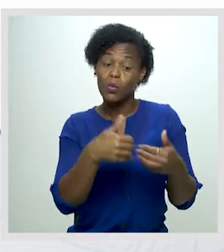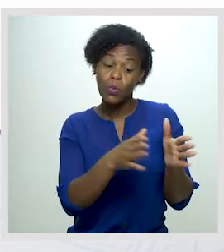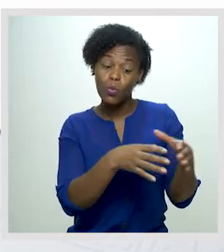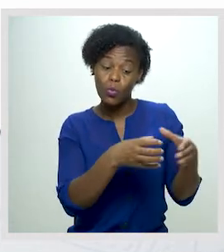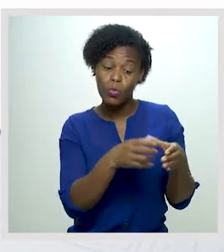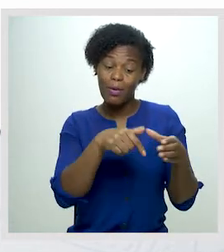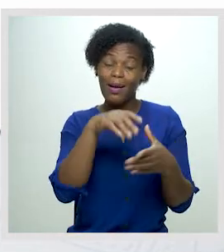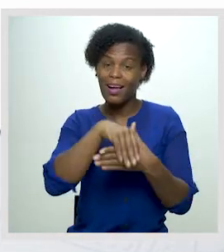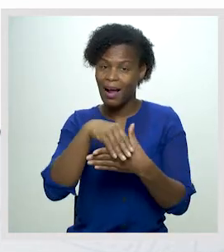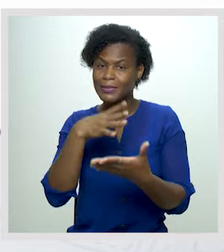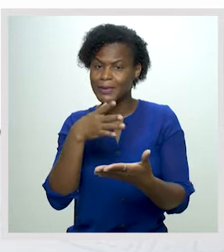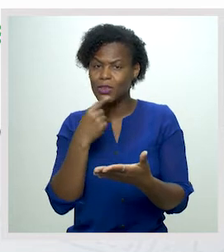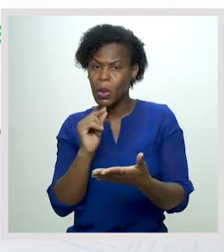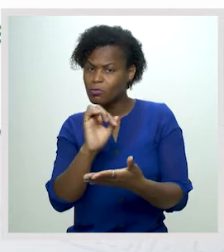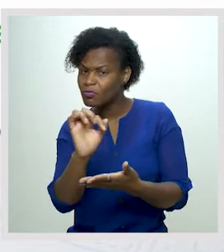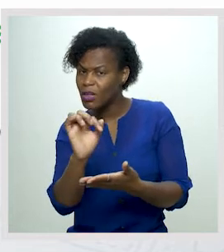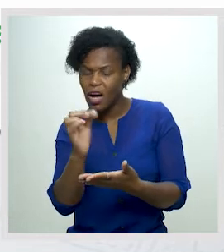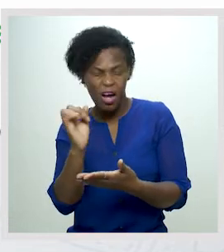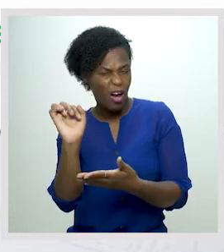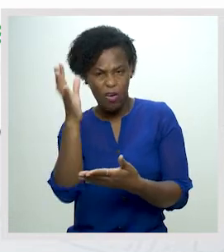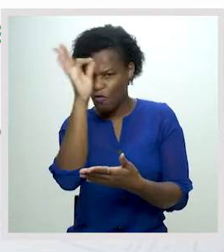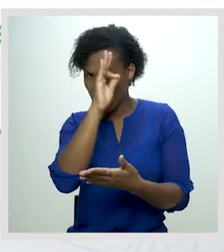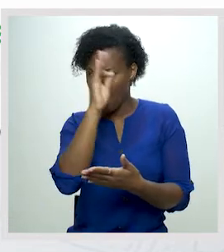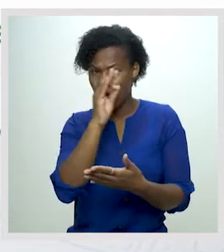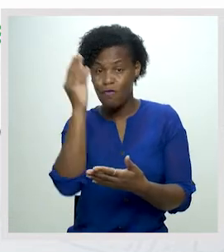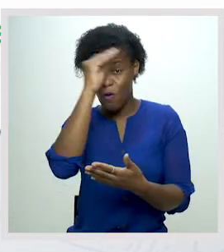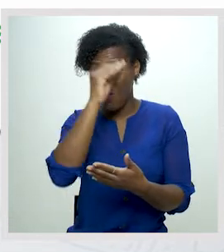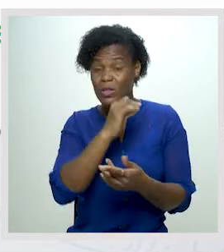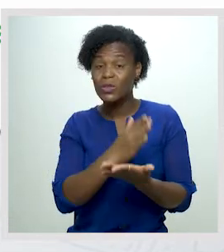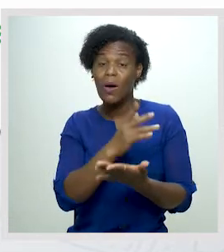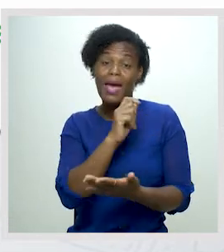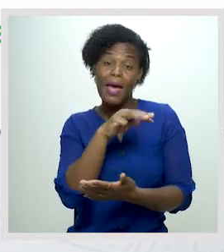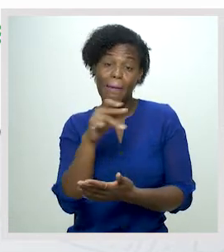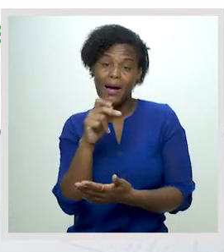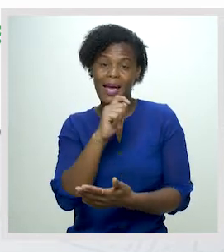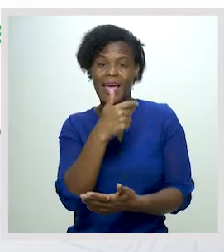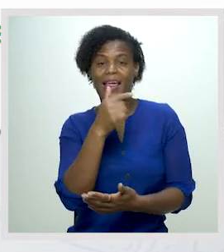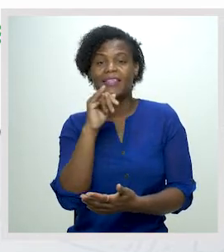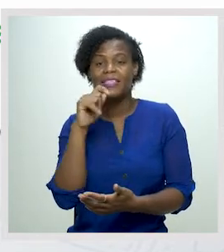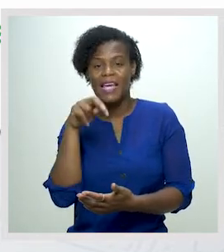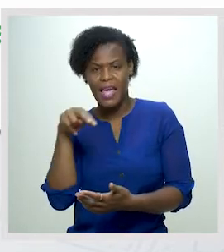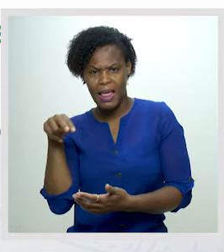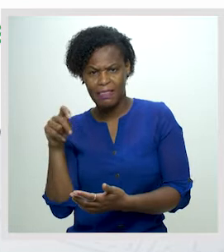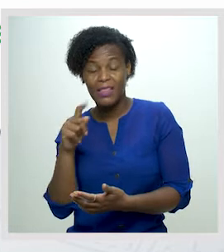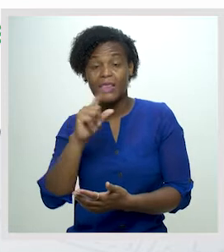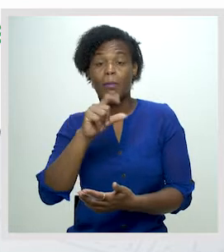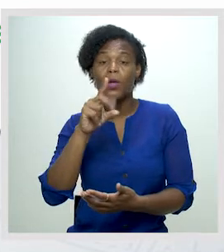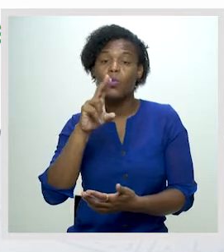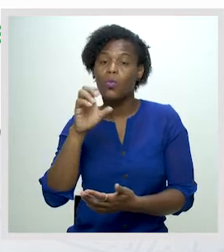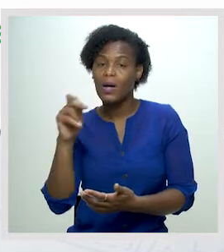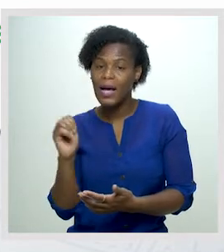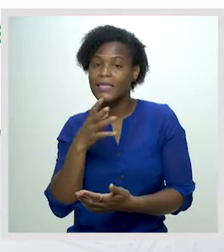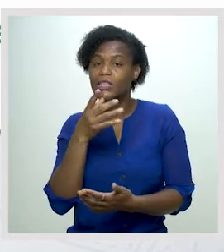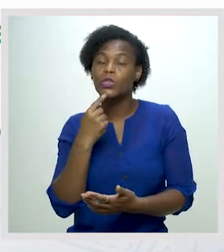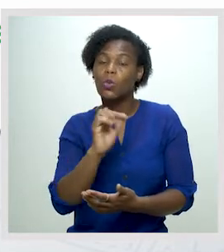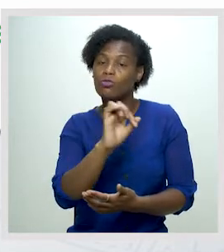lettre. C'est faux. C'est seulement Emma, Étienne et Lucas qui se présentent. Julie,